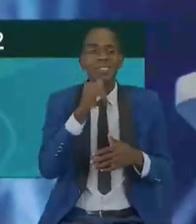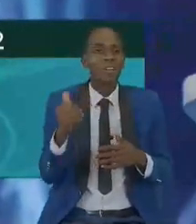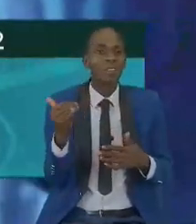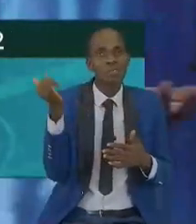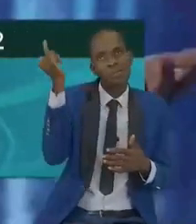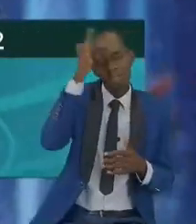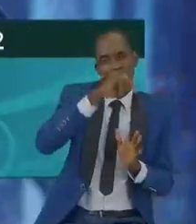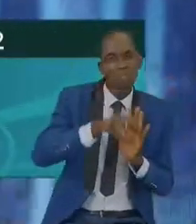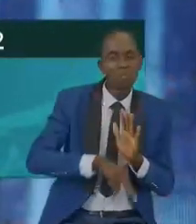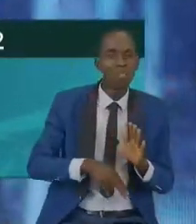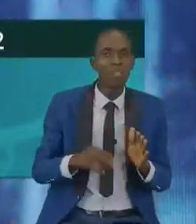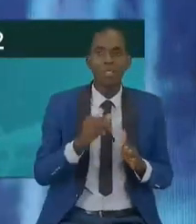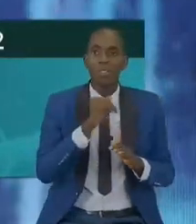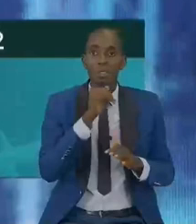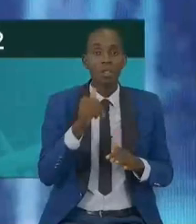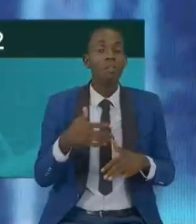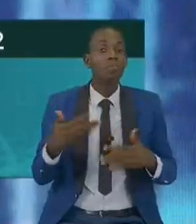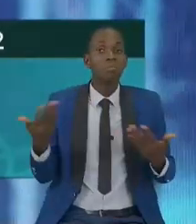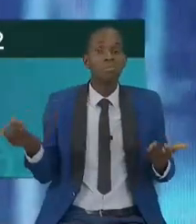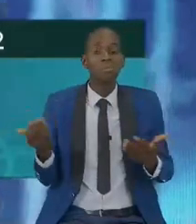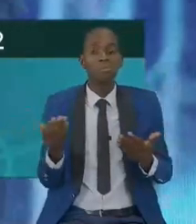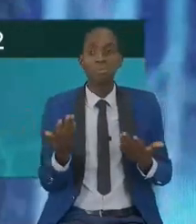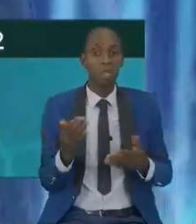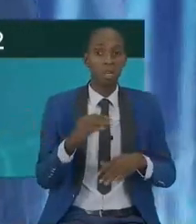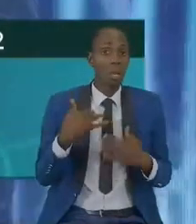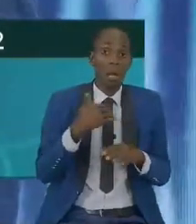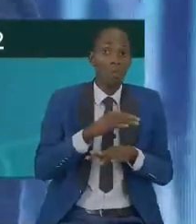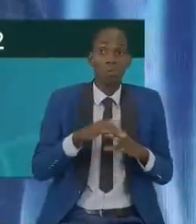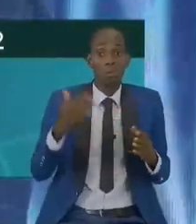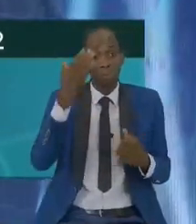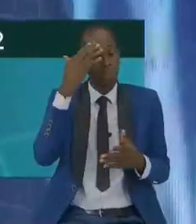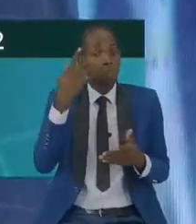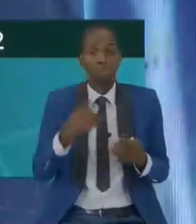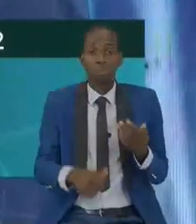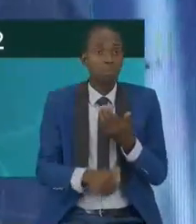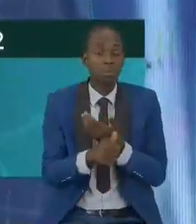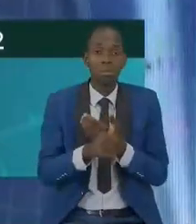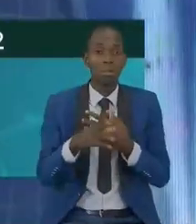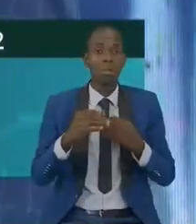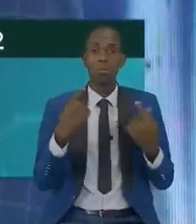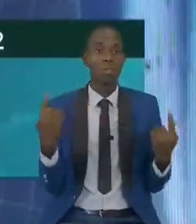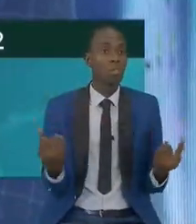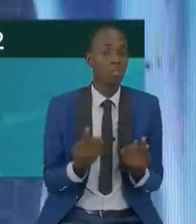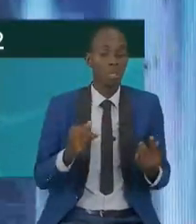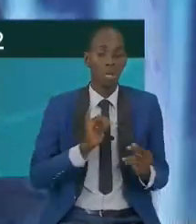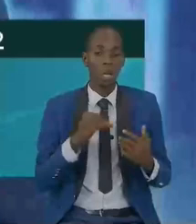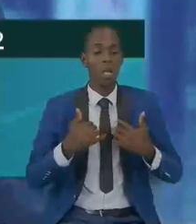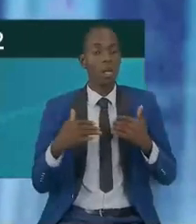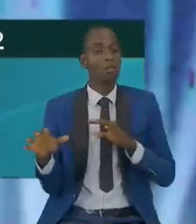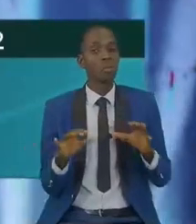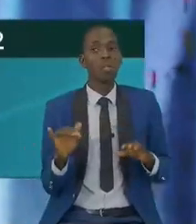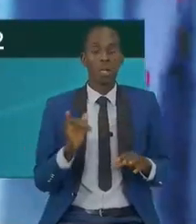2 Corinthiens 7, 10, qui dit, en effet, la tristesse selon Dieu produit une repentance, pas la frivolité, ben que je suis libre. Je ne connais